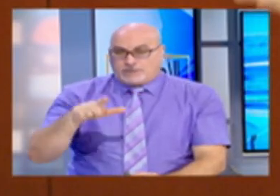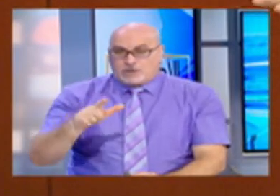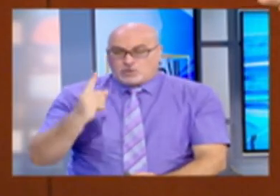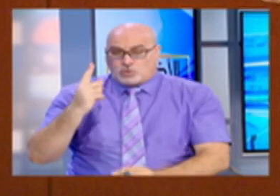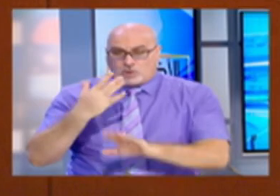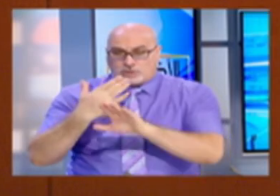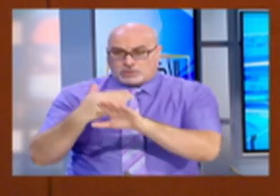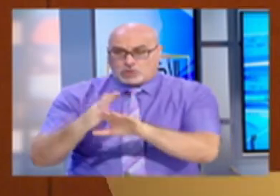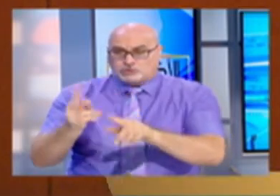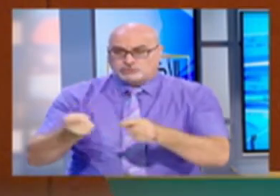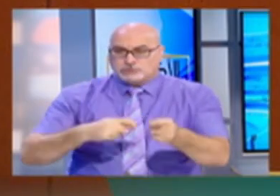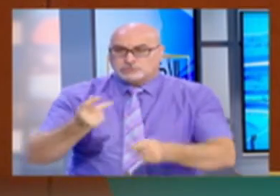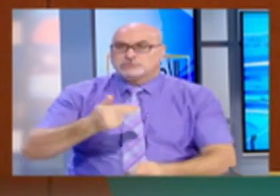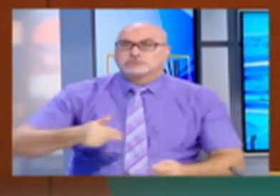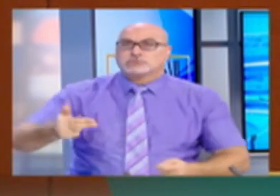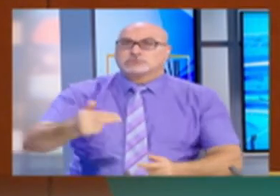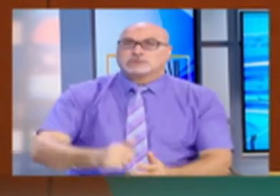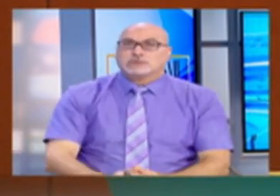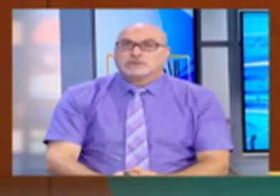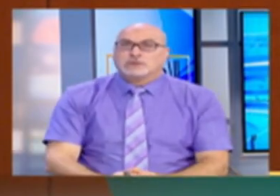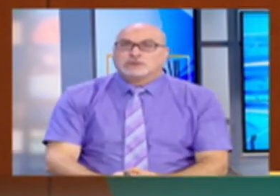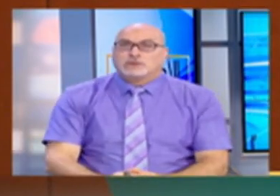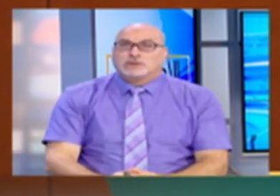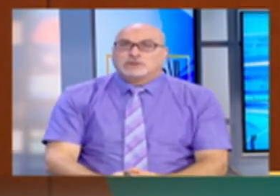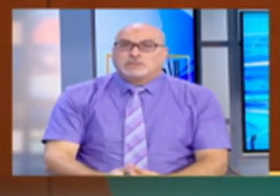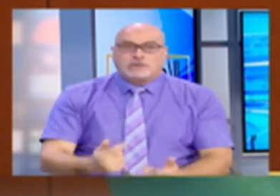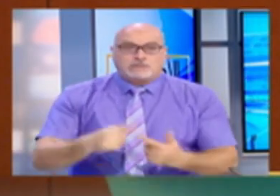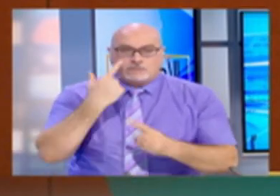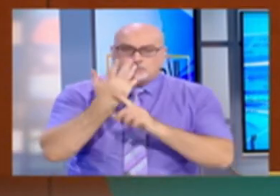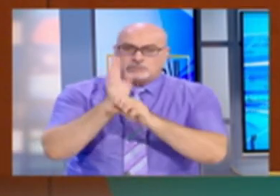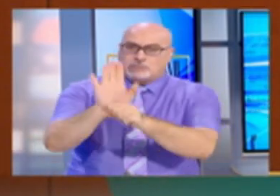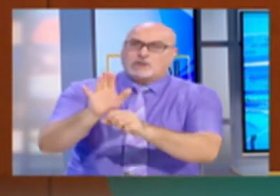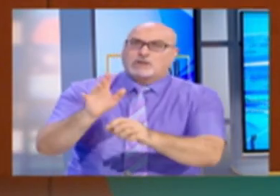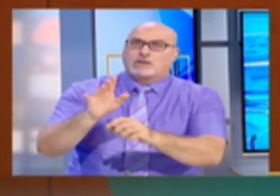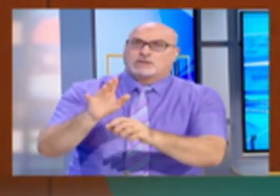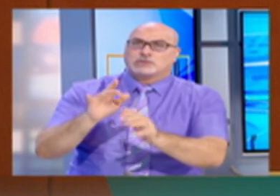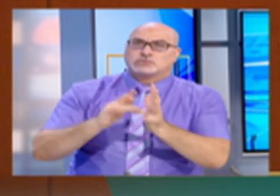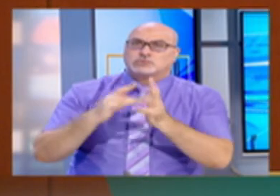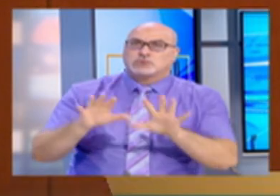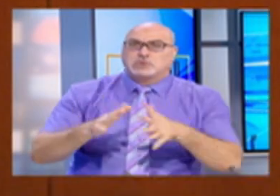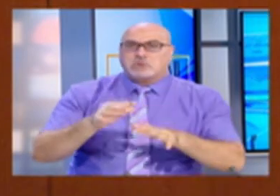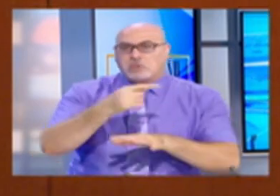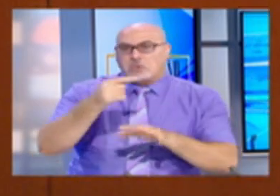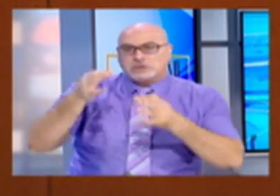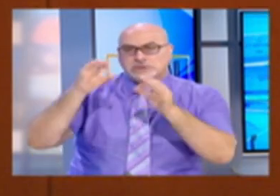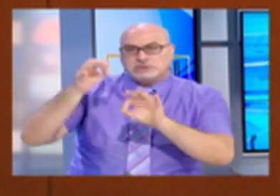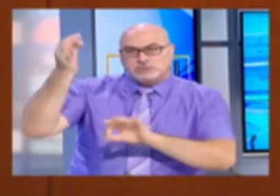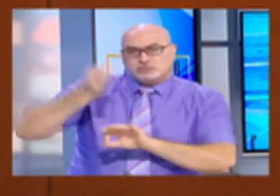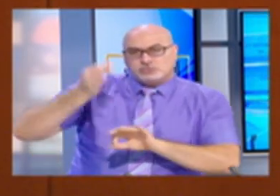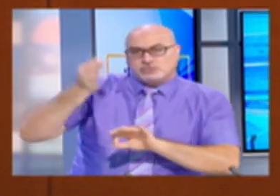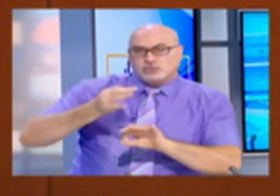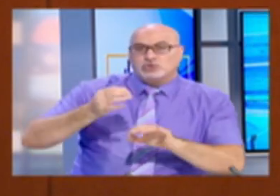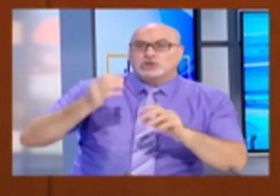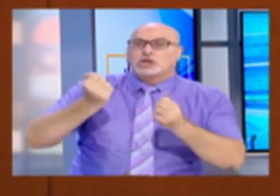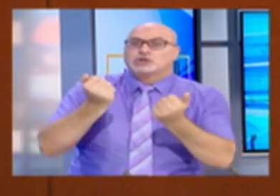في السوق الوطنية، لكن كما شفتوا ربما في البريزونتاسيون ربما يمثل أقل من 10% من رقم الأعمال في